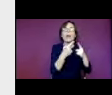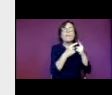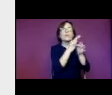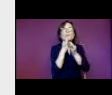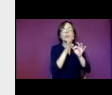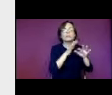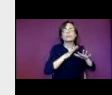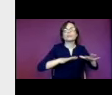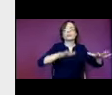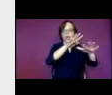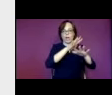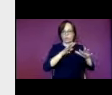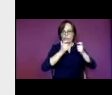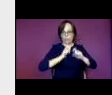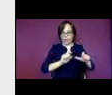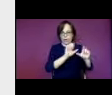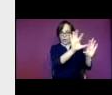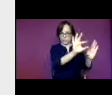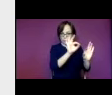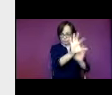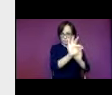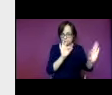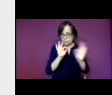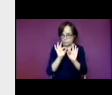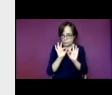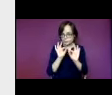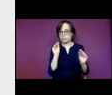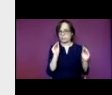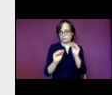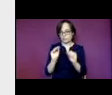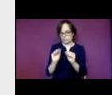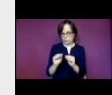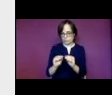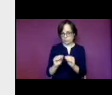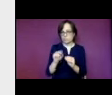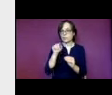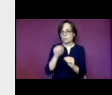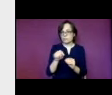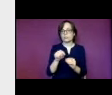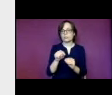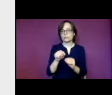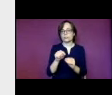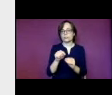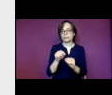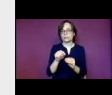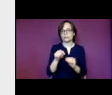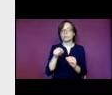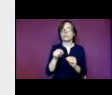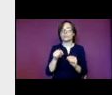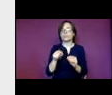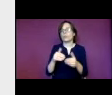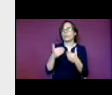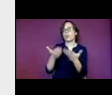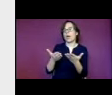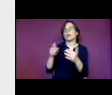właśnie zaprzęgliśmy tak jakby do wytworzenia tej konwencji, która by dała możliwość wypoczynku mieszkańcom